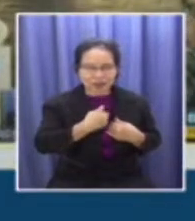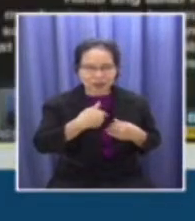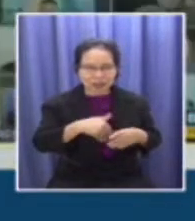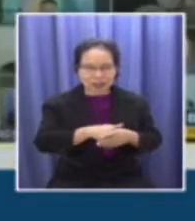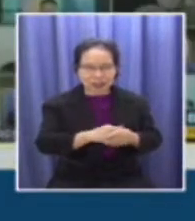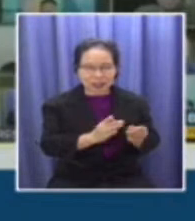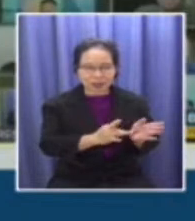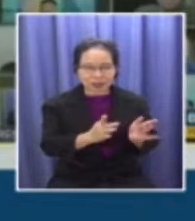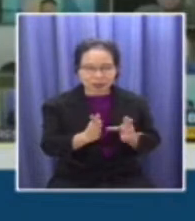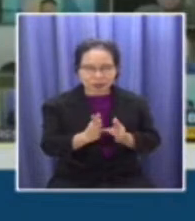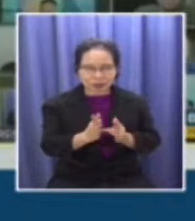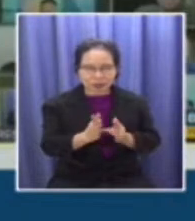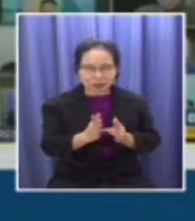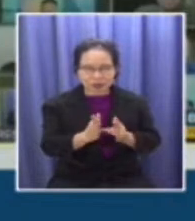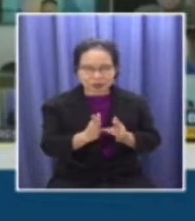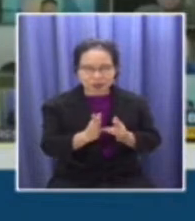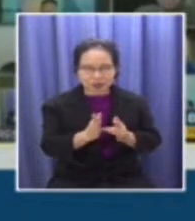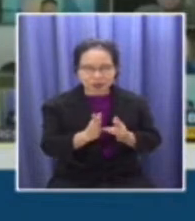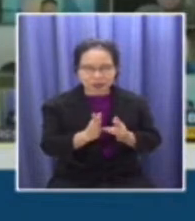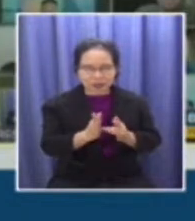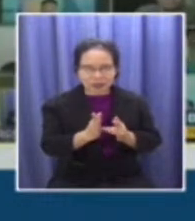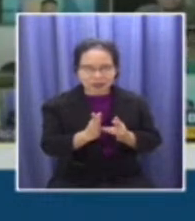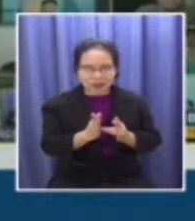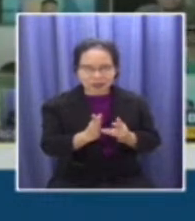awa dance na mani hwɛ